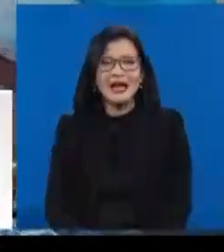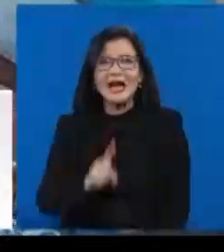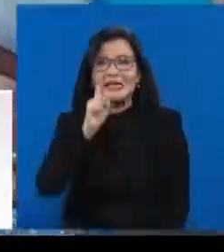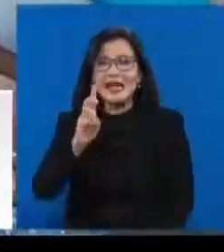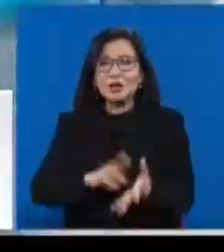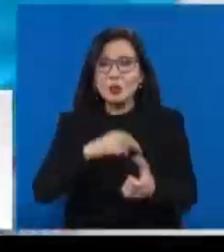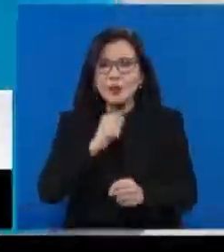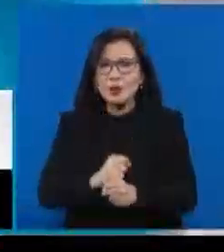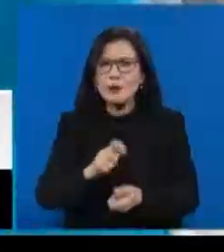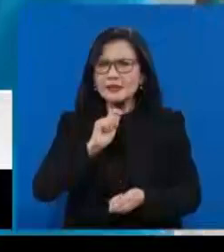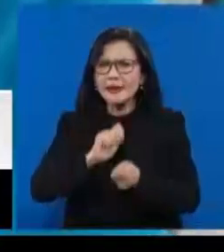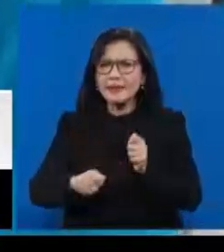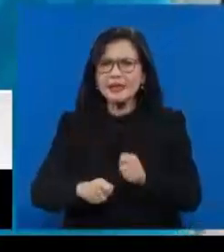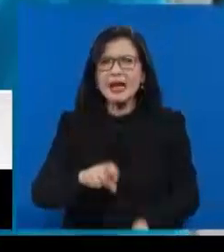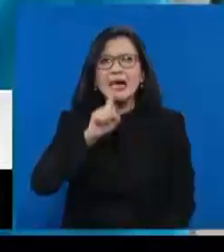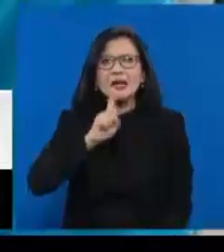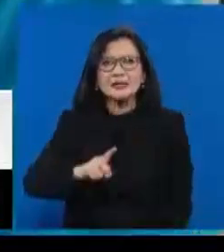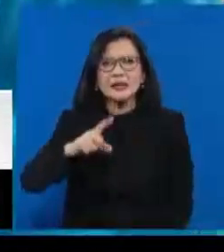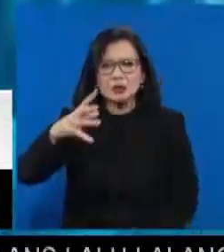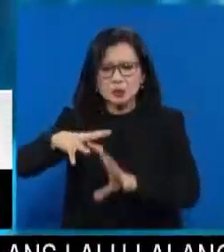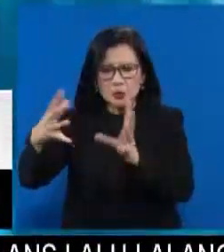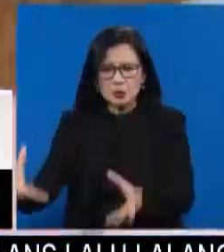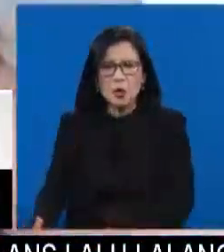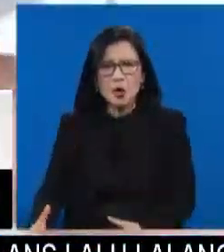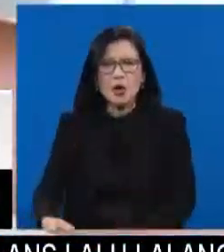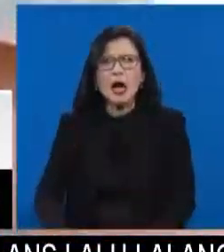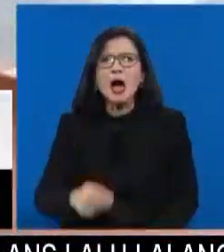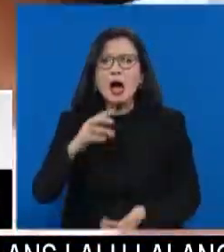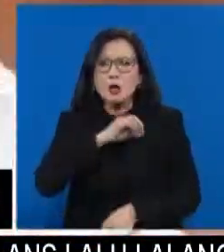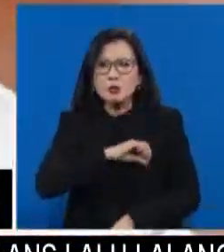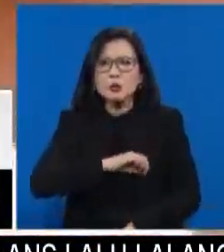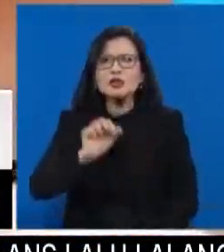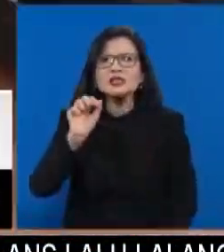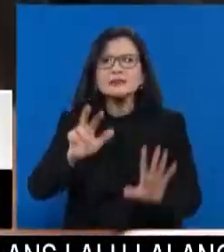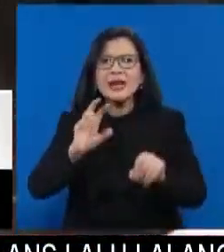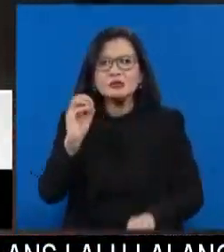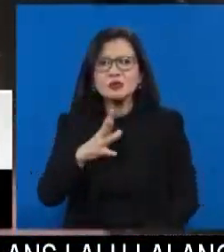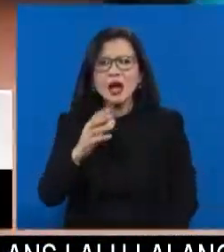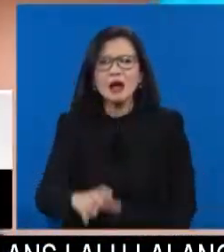Mandiri bisa memproduksi sebanyak 1 tong pelet ikan dengan omset 9 juta rupiah.